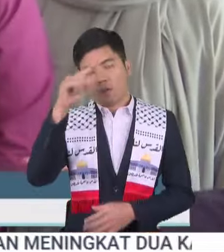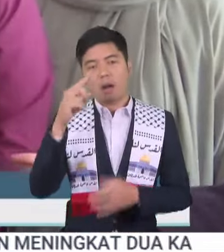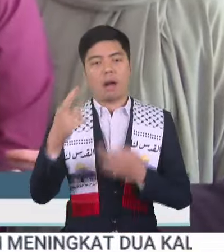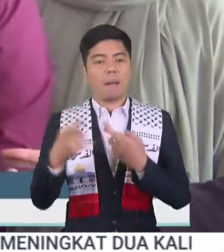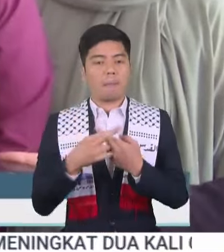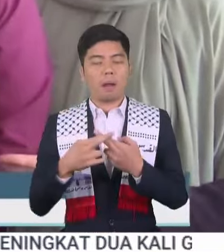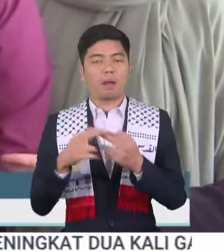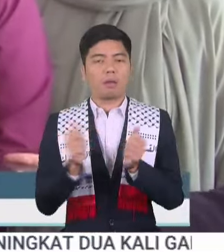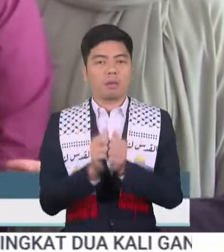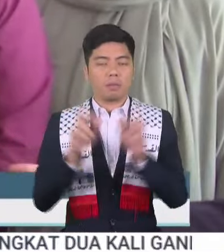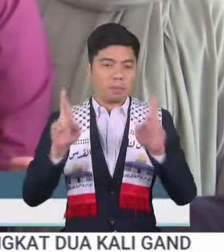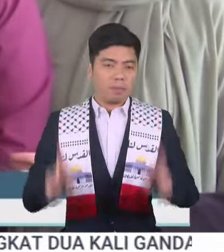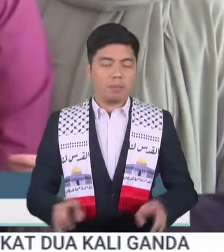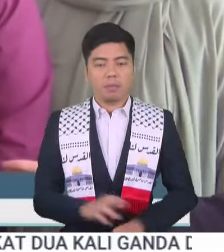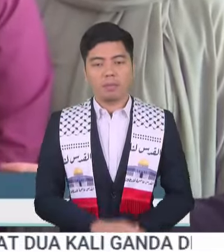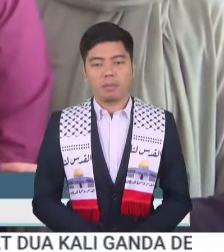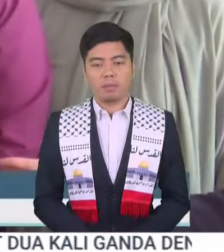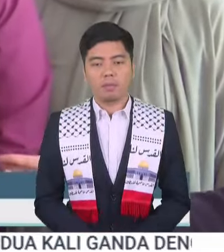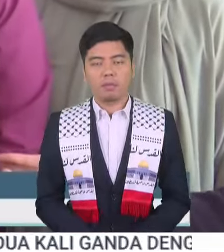Kita berharap agar